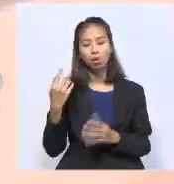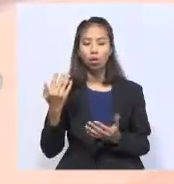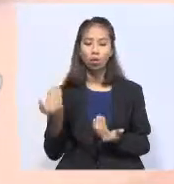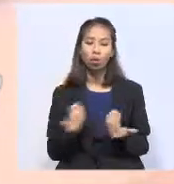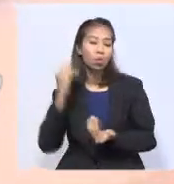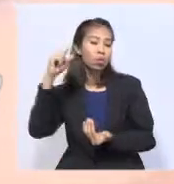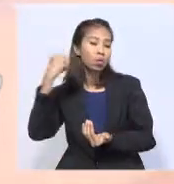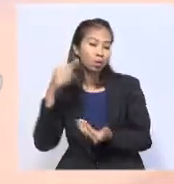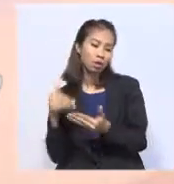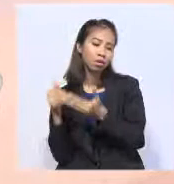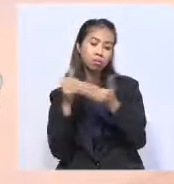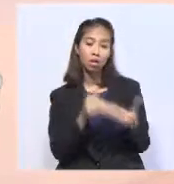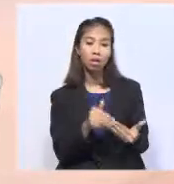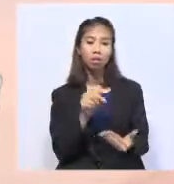ก